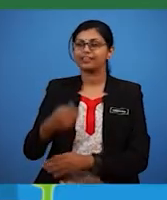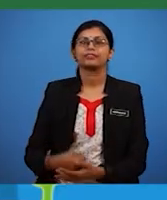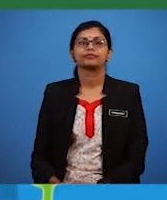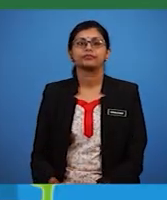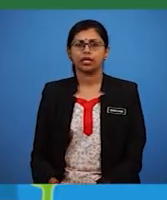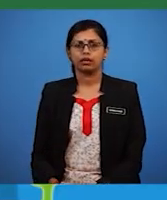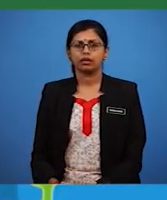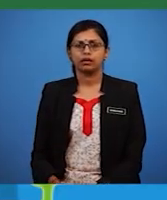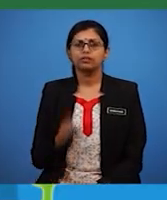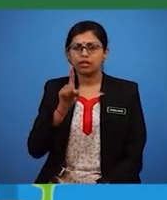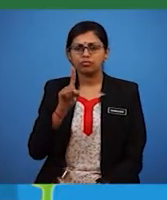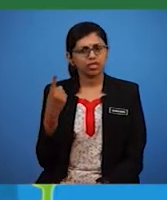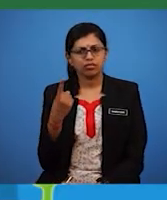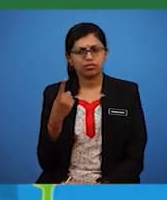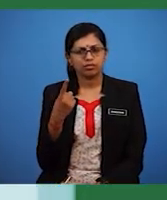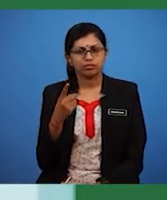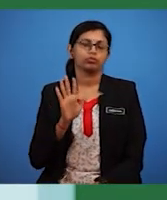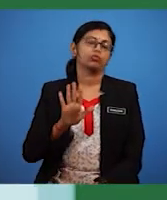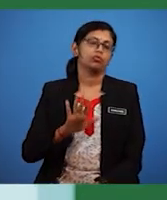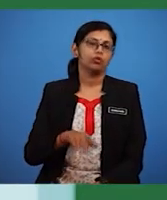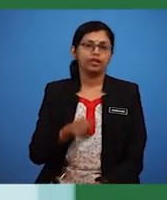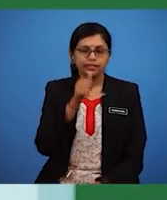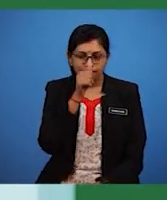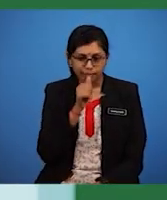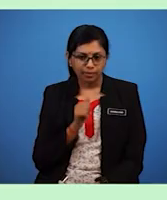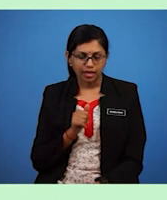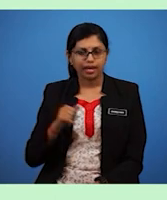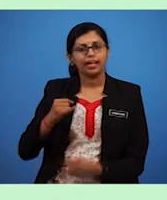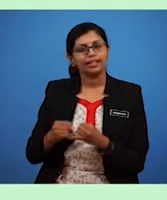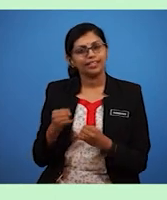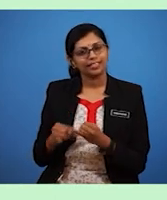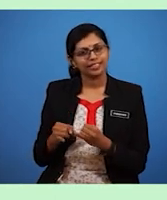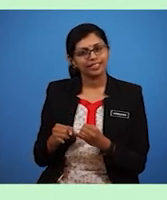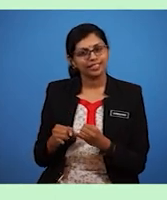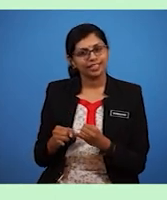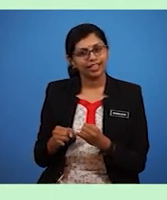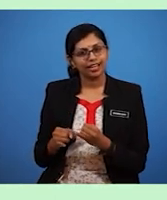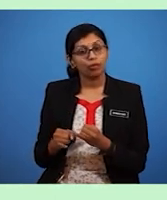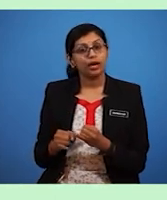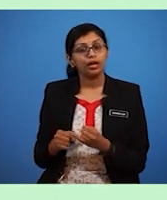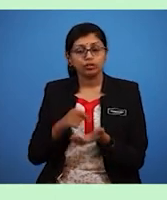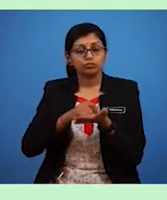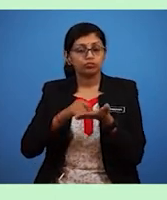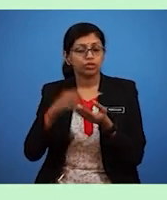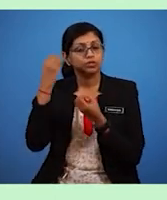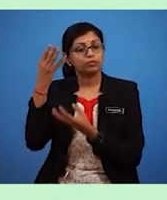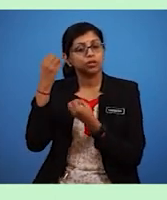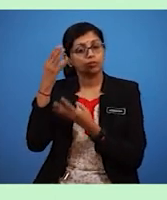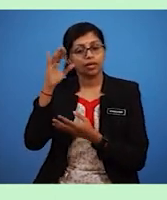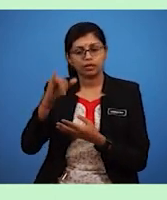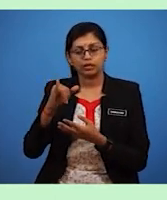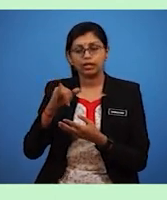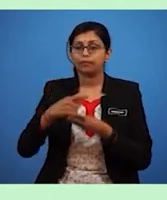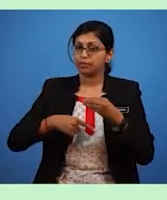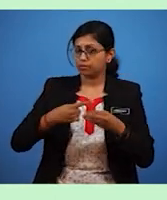je? Sabar. Akhir sekali, lengkapkan maklumat yang